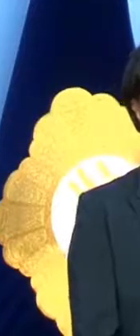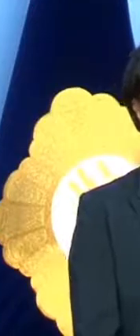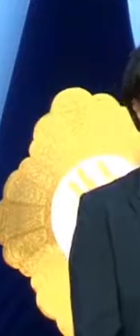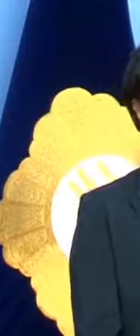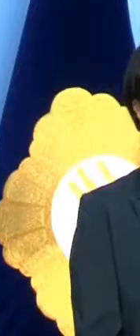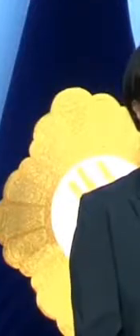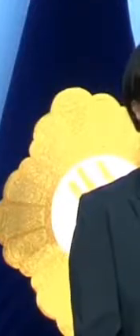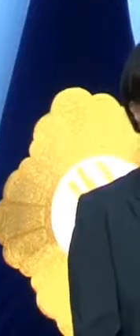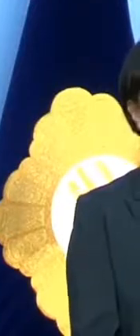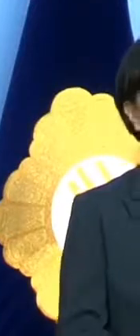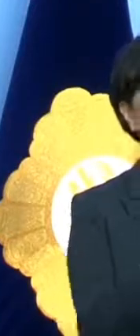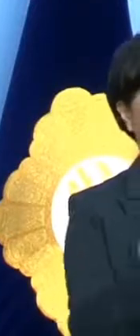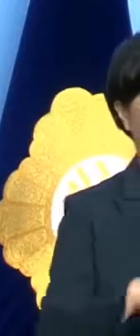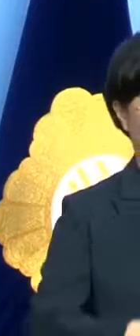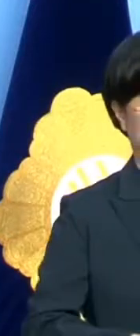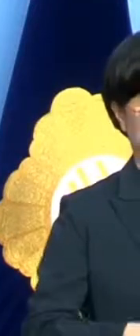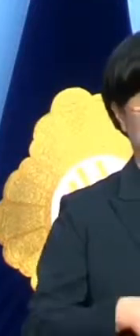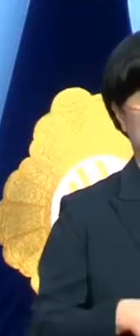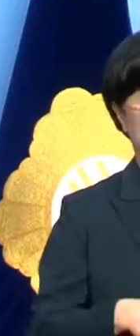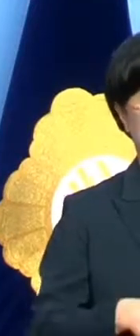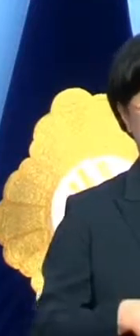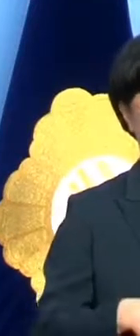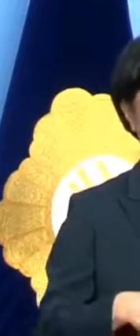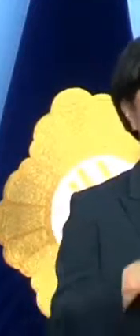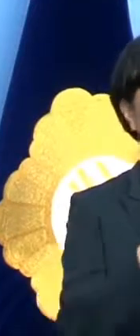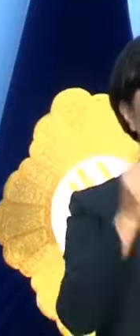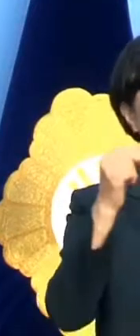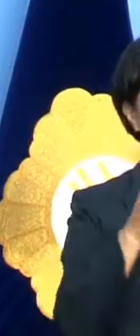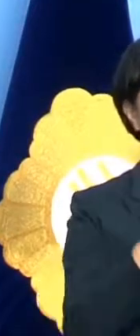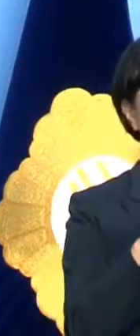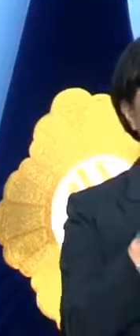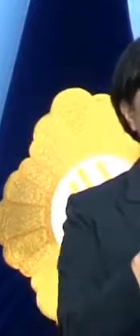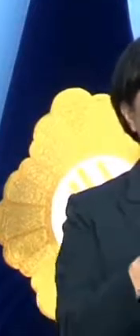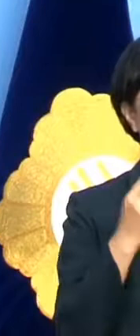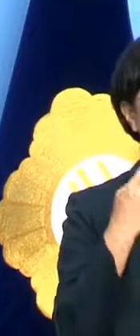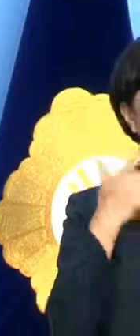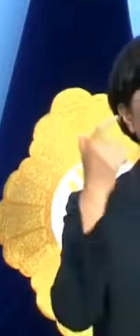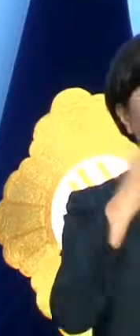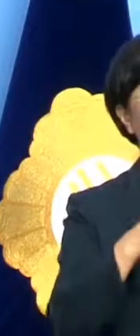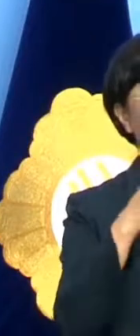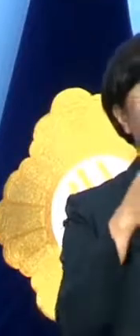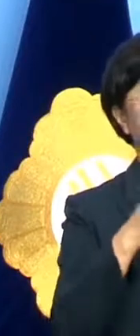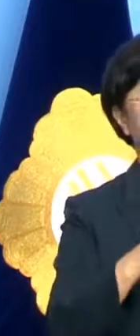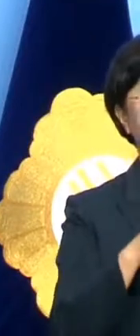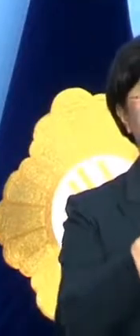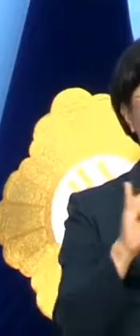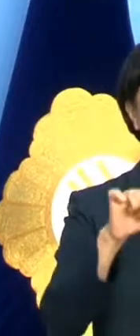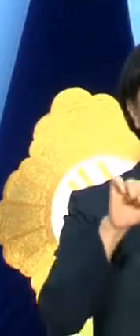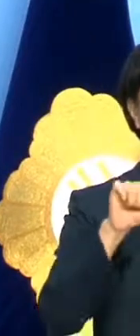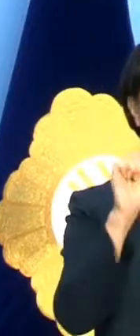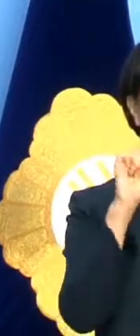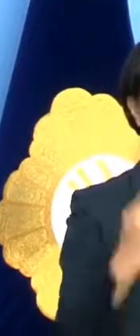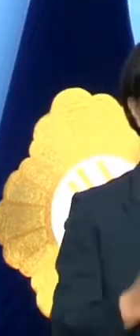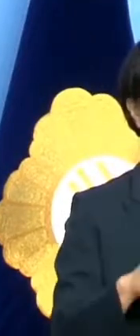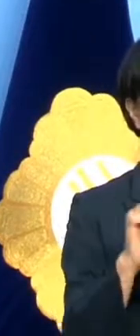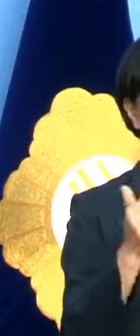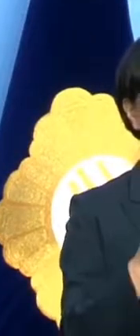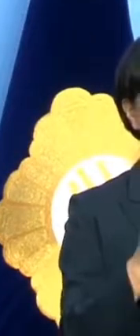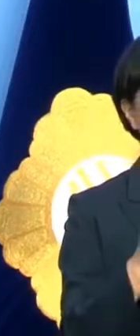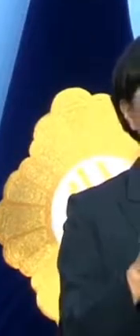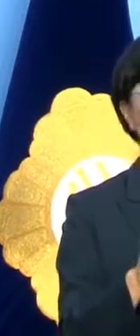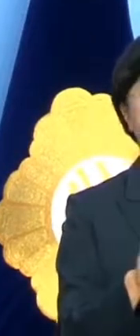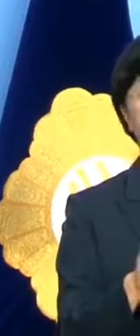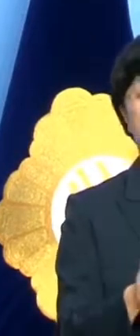4 전남 담양은 병 영광 창성 지역구 2개의 원입니다 그 제가